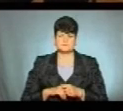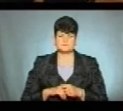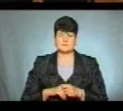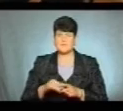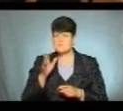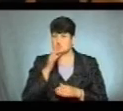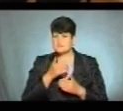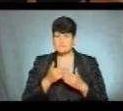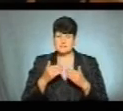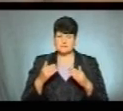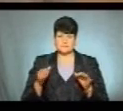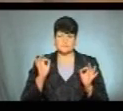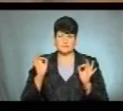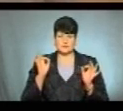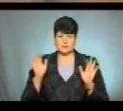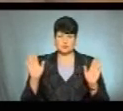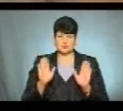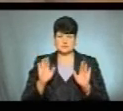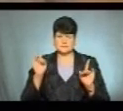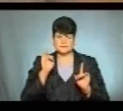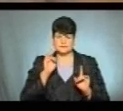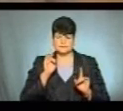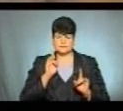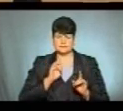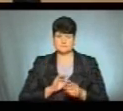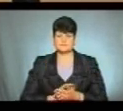Під час виставки звучала автентична єврейська музика.